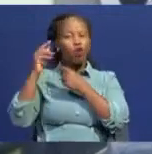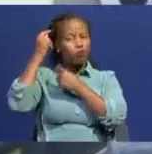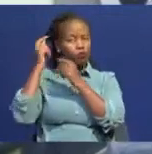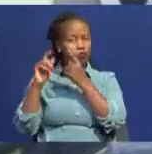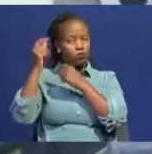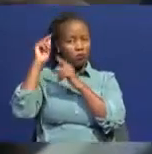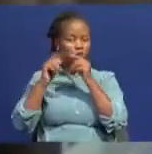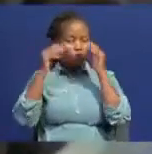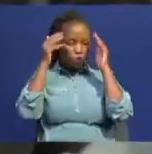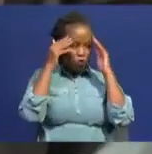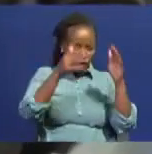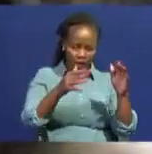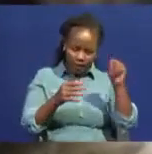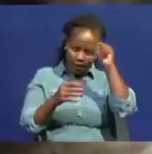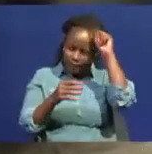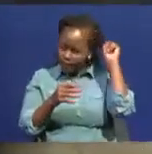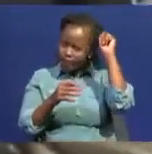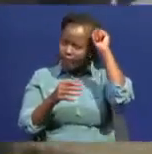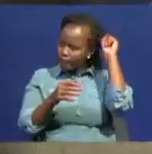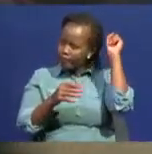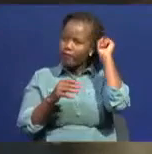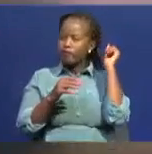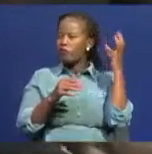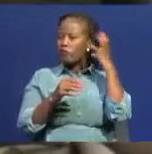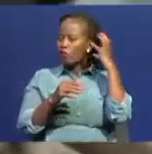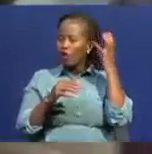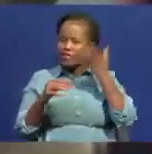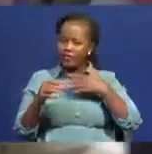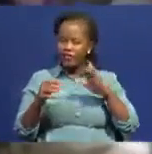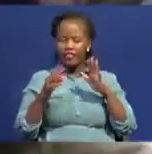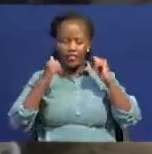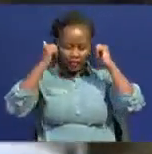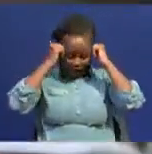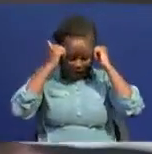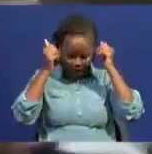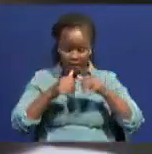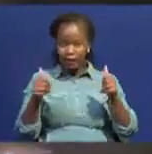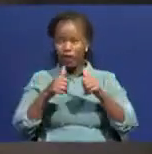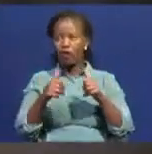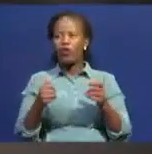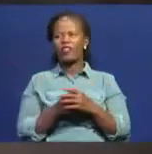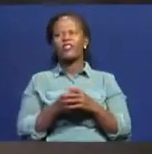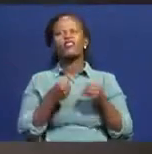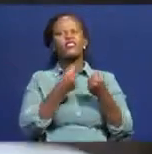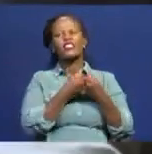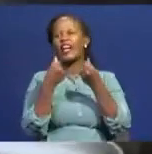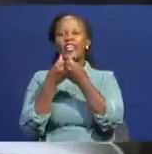salon nikaenda kwa kinyozi. Kama kwenda tu college nisomee vizuri nijue. Changamoto ni mingi.